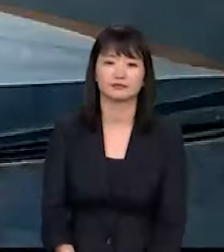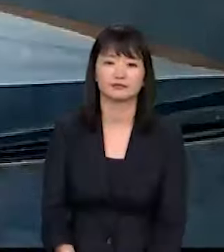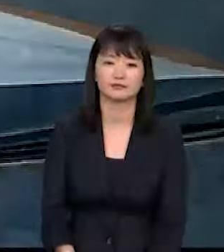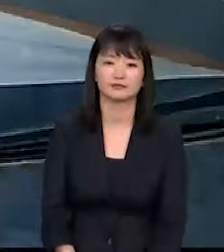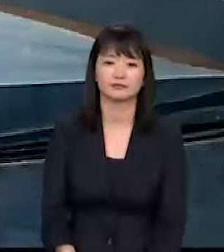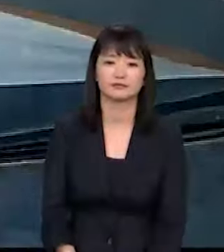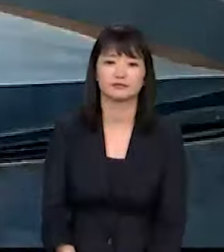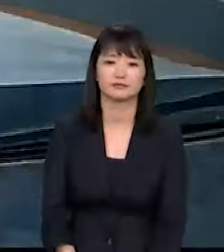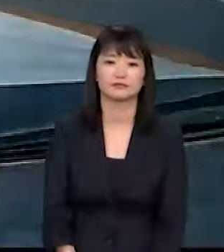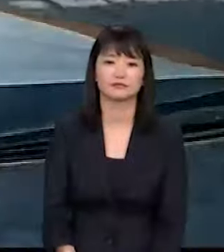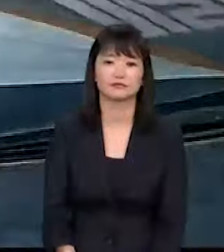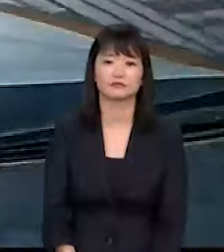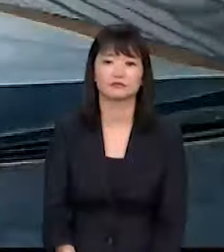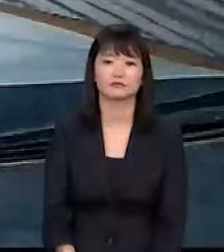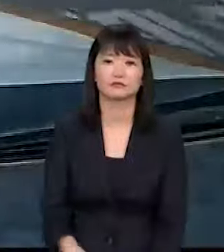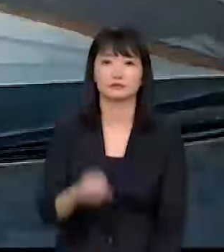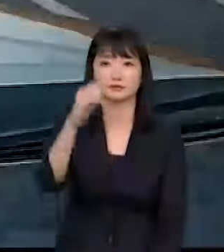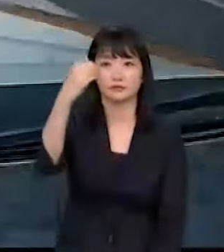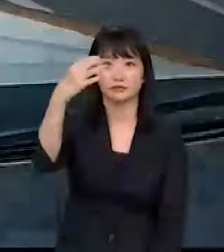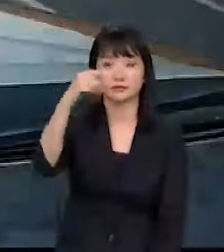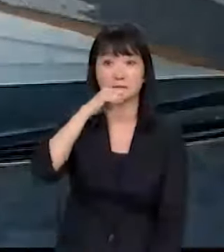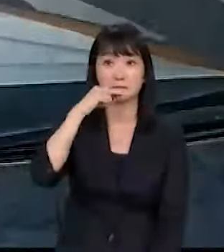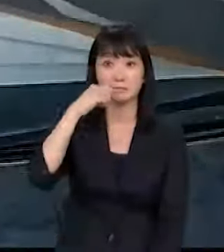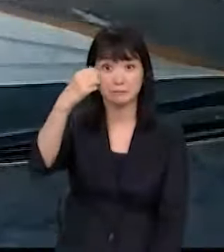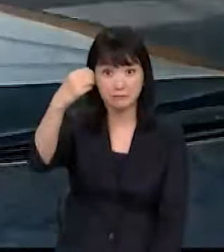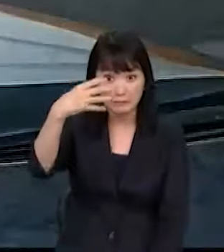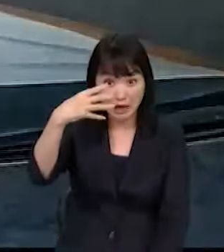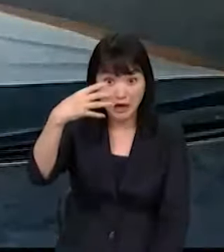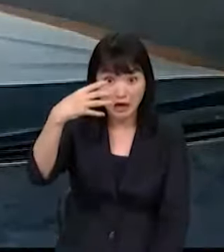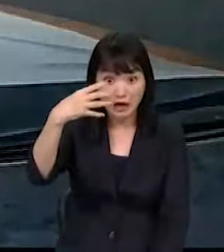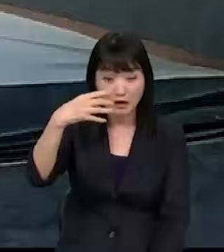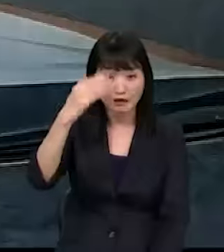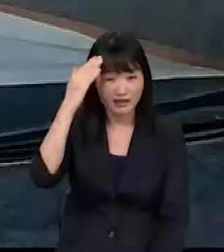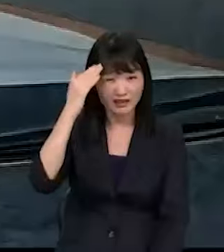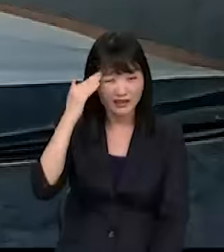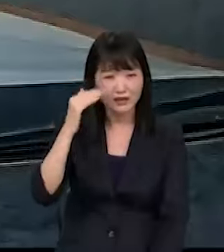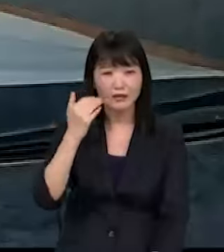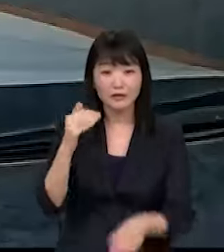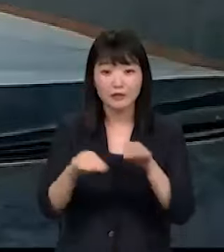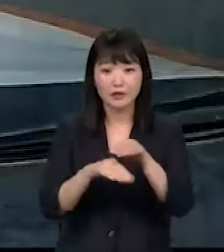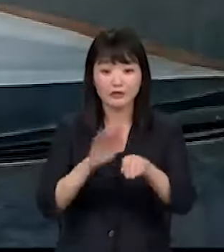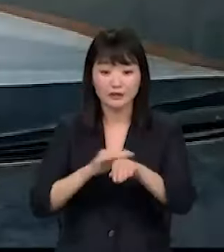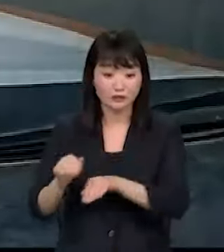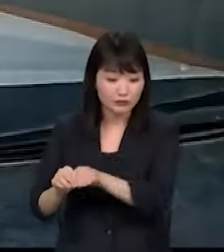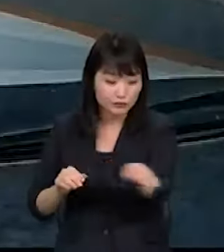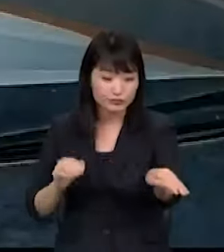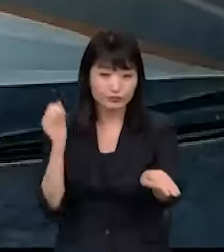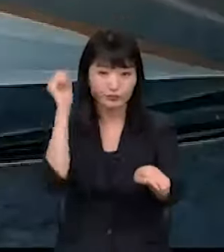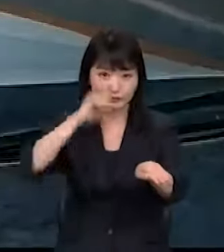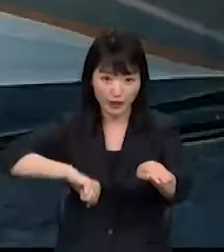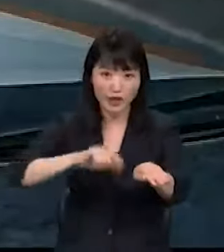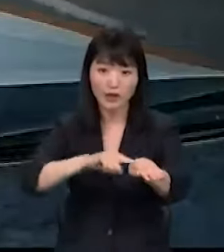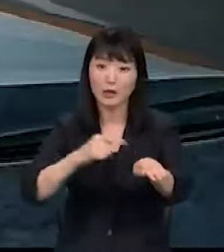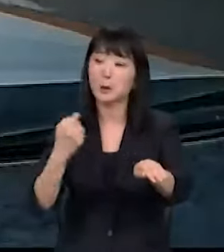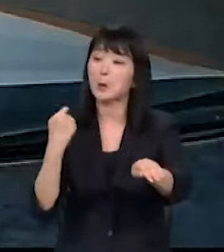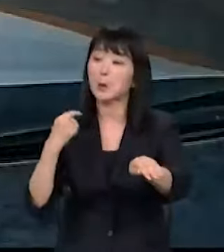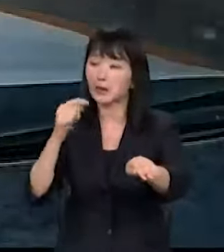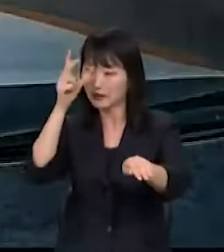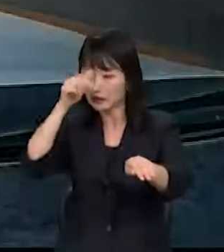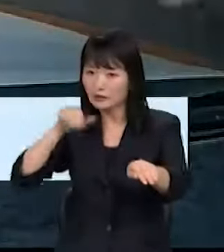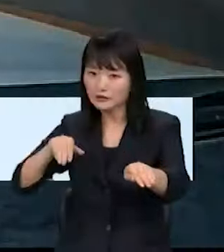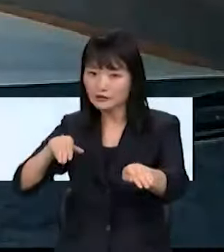기자입니다 이미 빨간불로 바뀌었는데 검은색 차량은 좌회전합니다 신호 위반입니다 바로 뒤에 있던